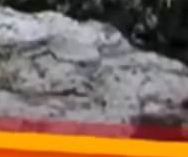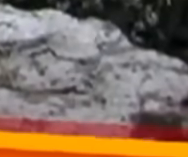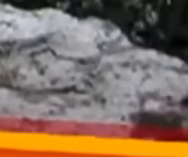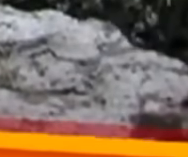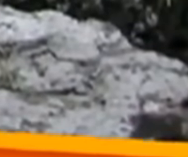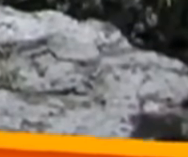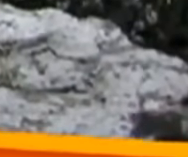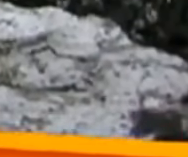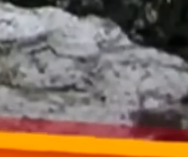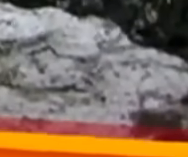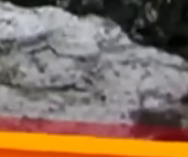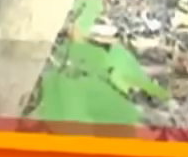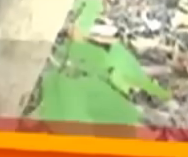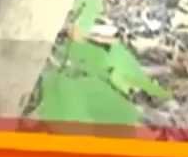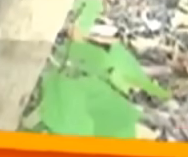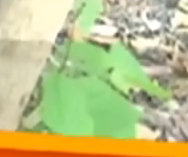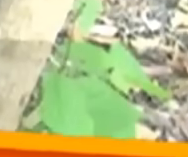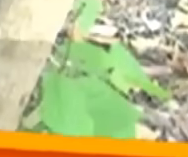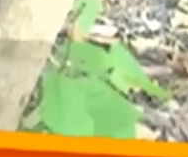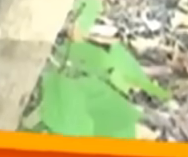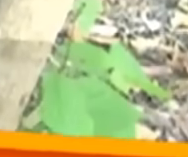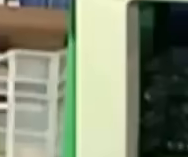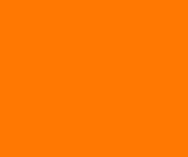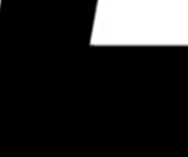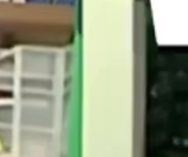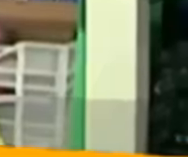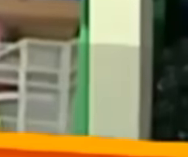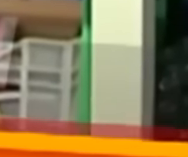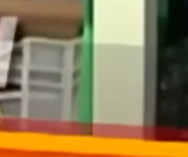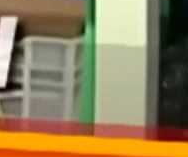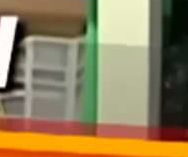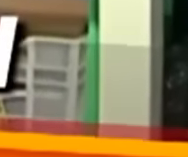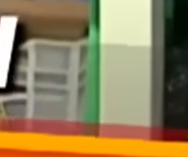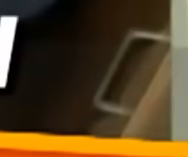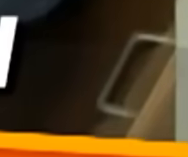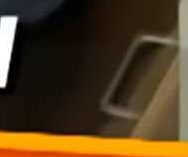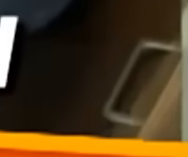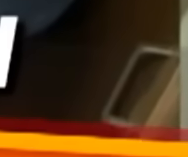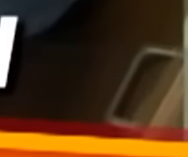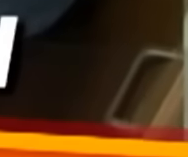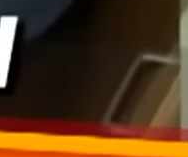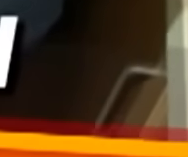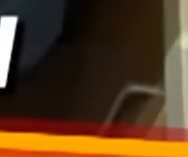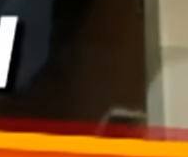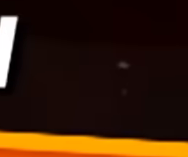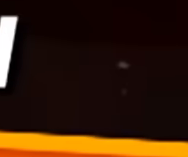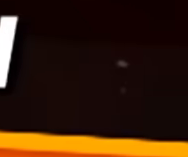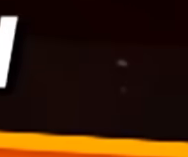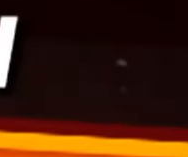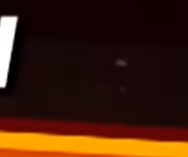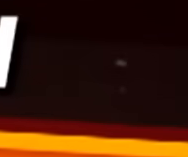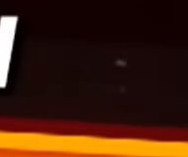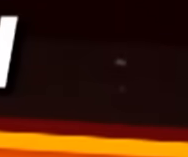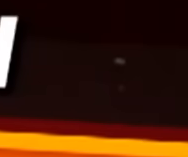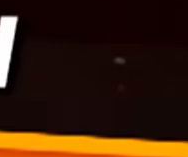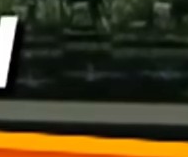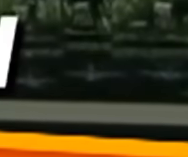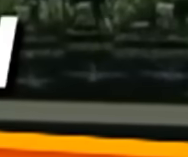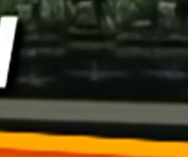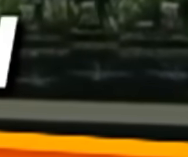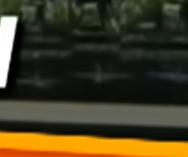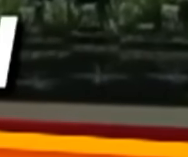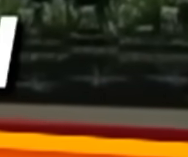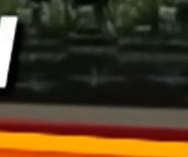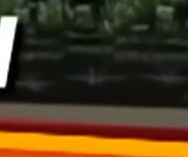del Sur, tuyong-tuyo na rin dahil sa El Nino. Halos araw-araw na problema sa kuryente gusto nang